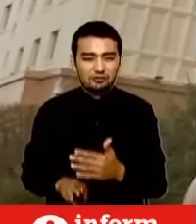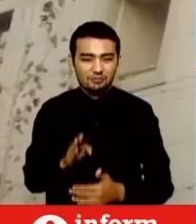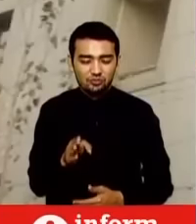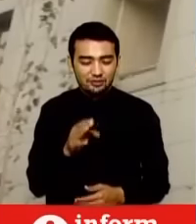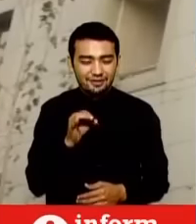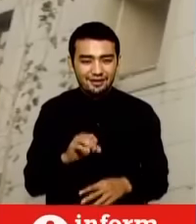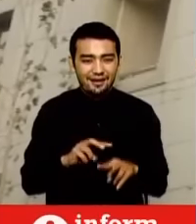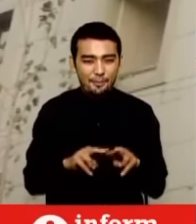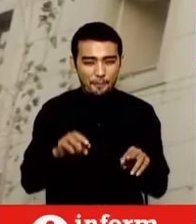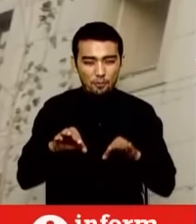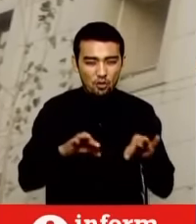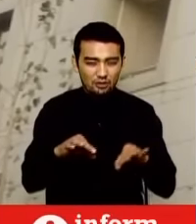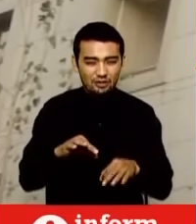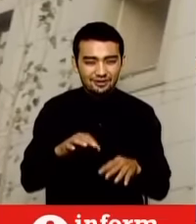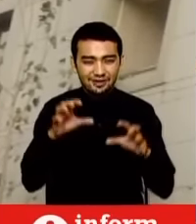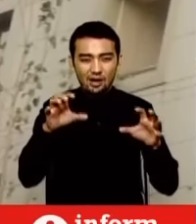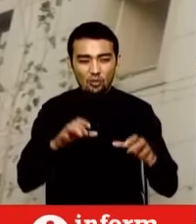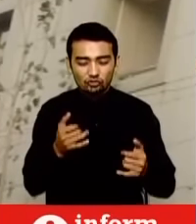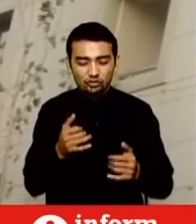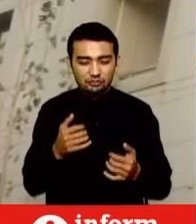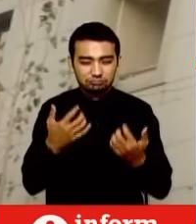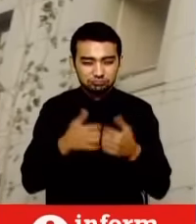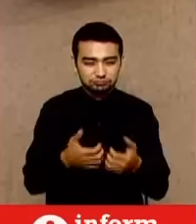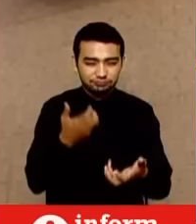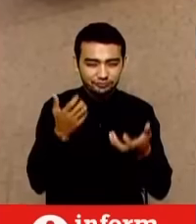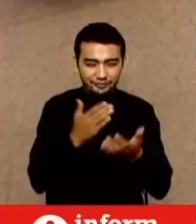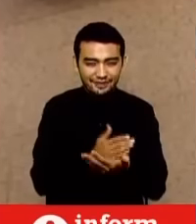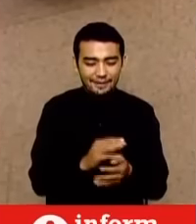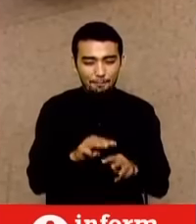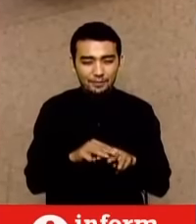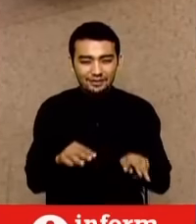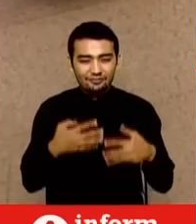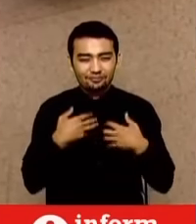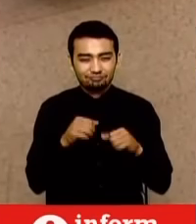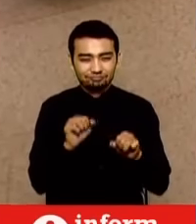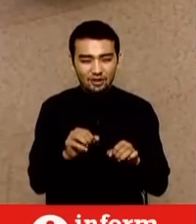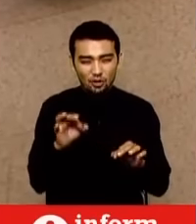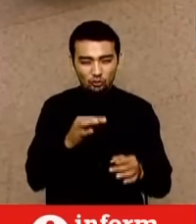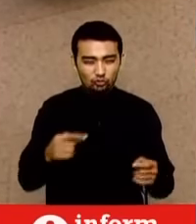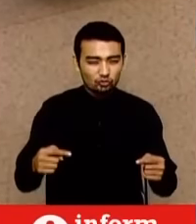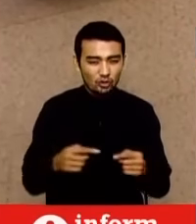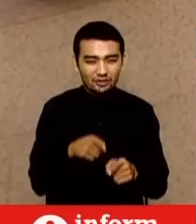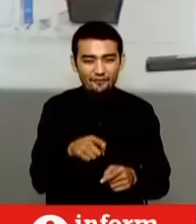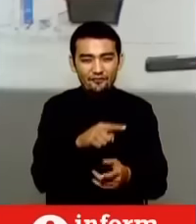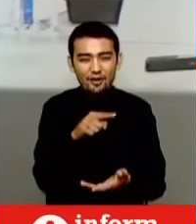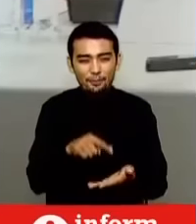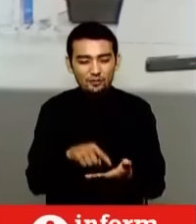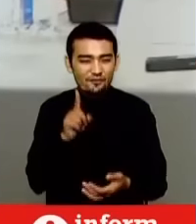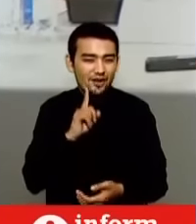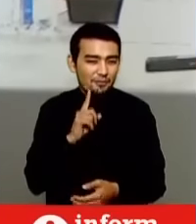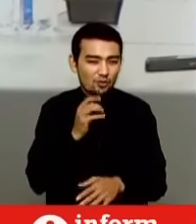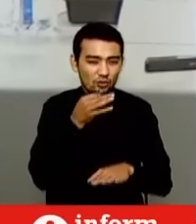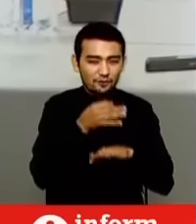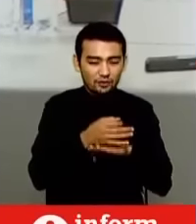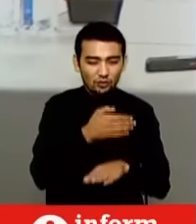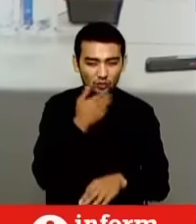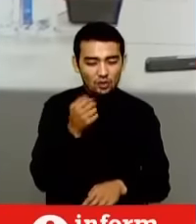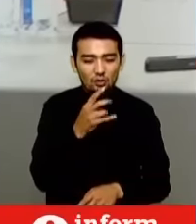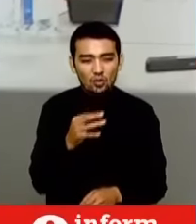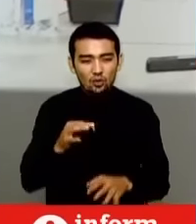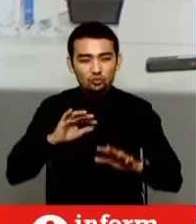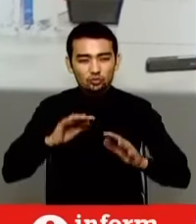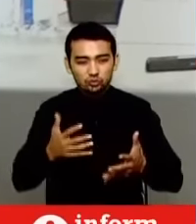правил находится на этапе рассмотрения. В Министерстве здравоохранения отметили, что четкой позиции по этому вопросу у них пока нет. Однако в